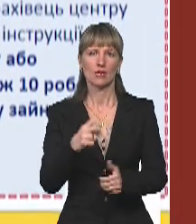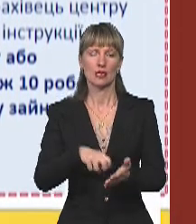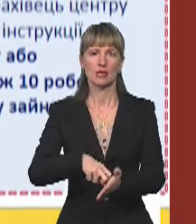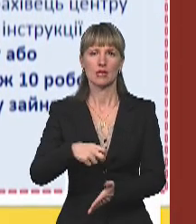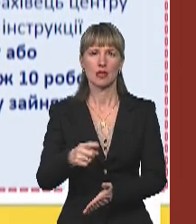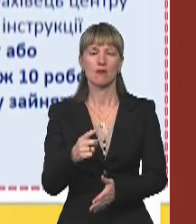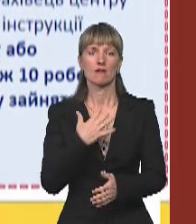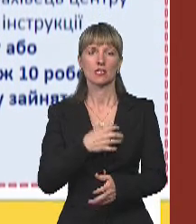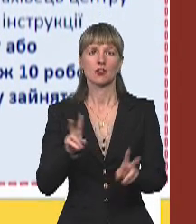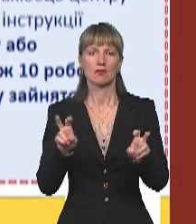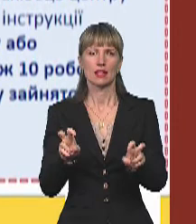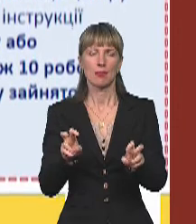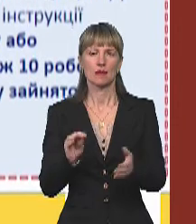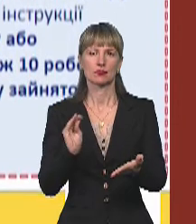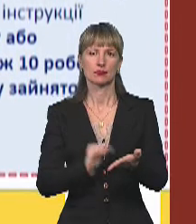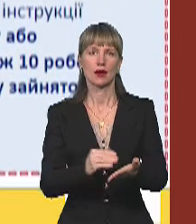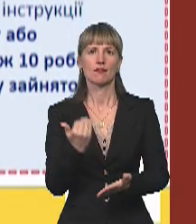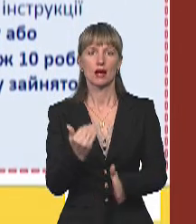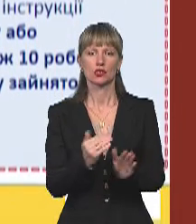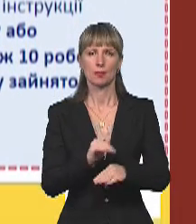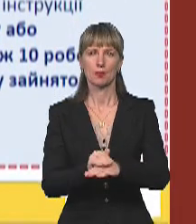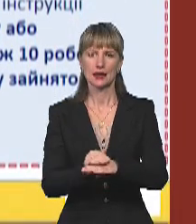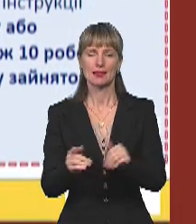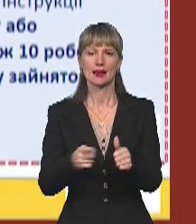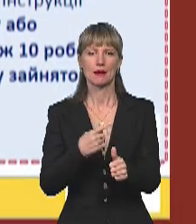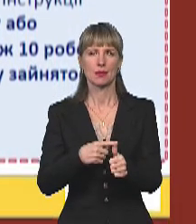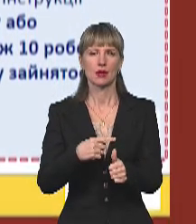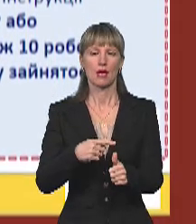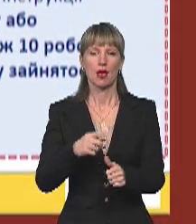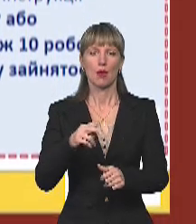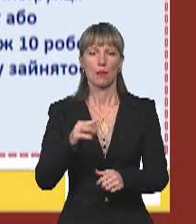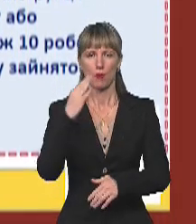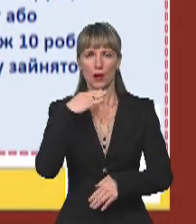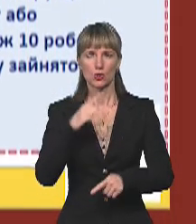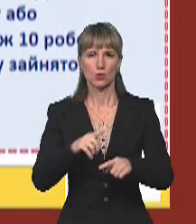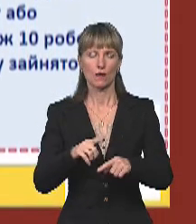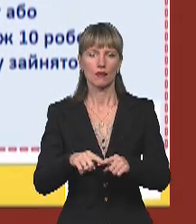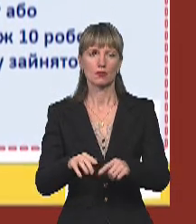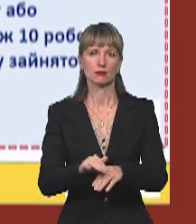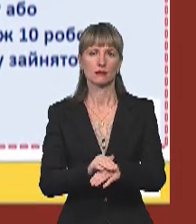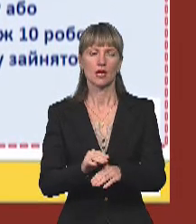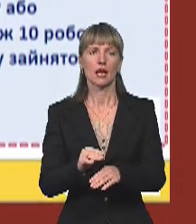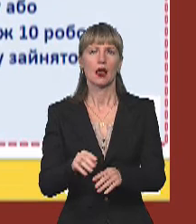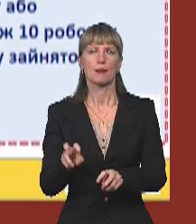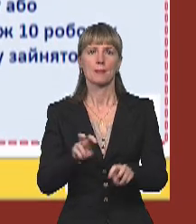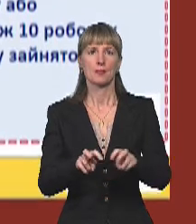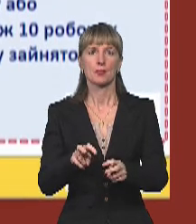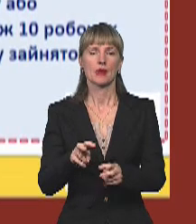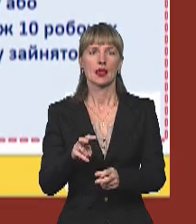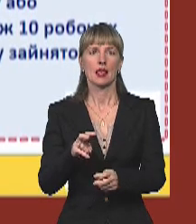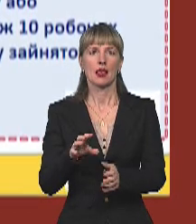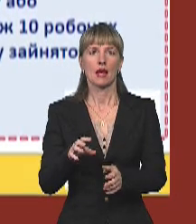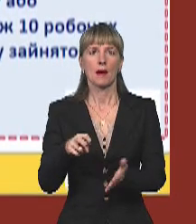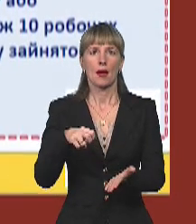у темі листа зазначте ваше прізвище, ім'я по батькові. Надішліть лист на емейл обраного вами центру